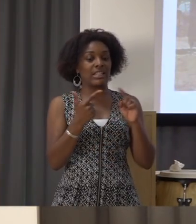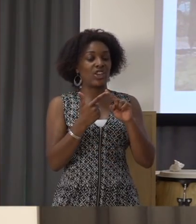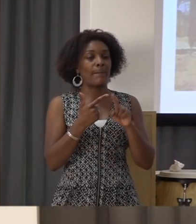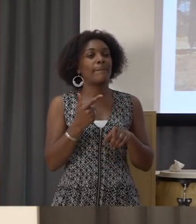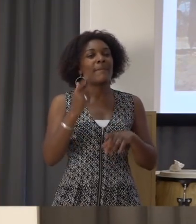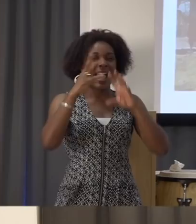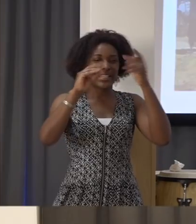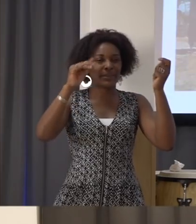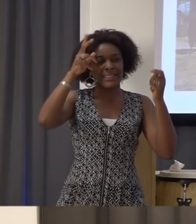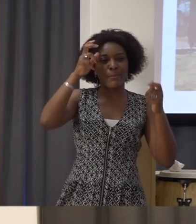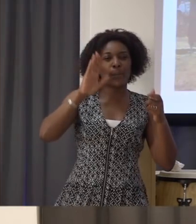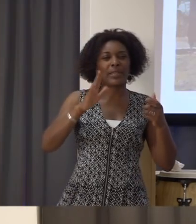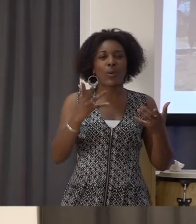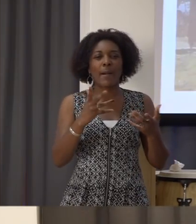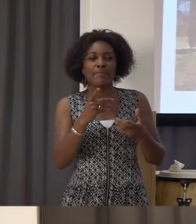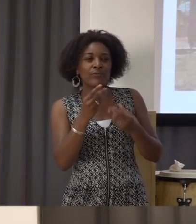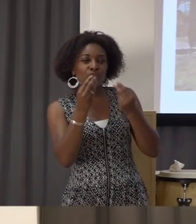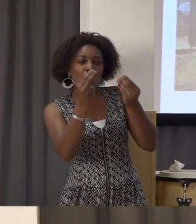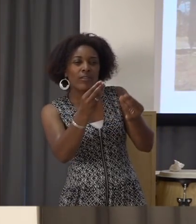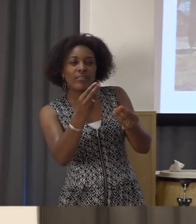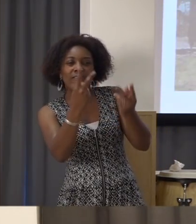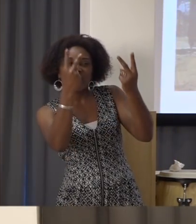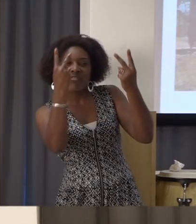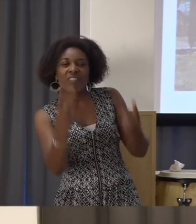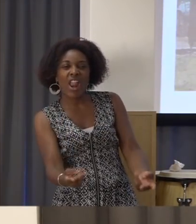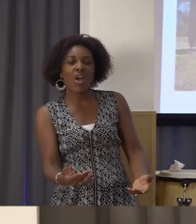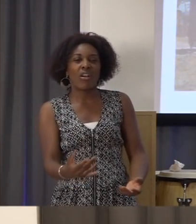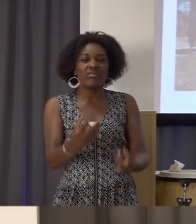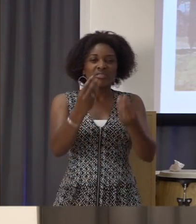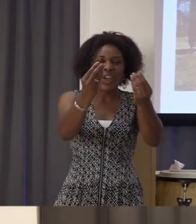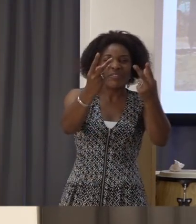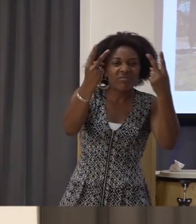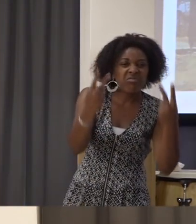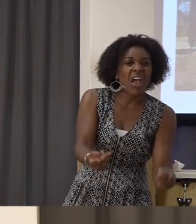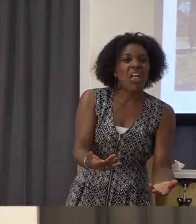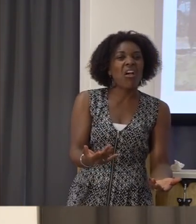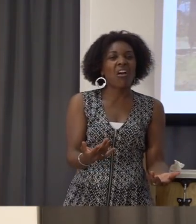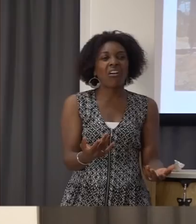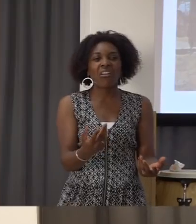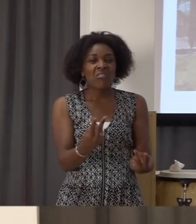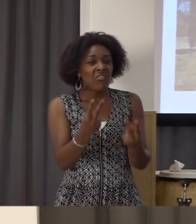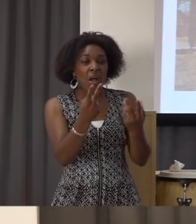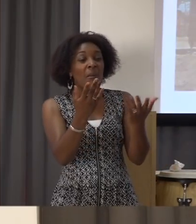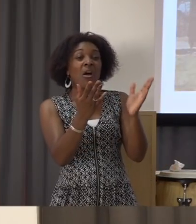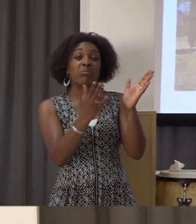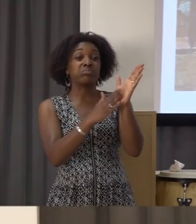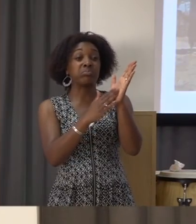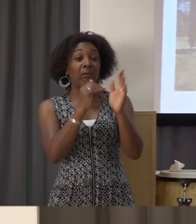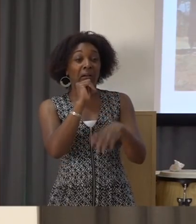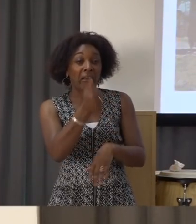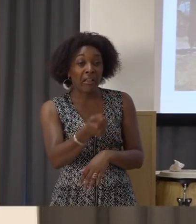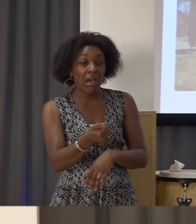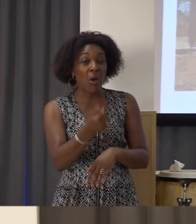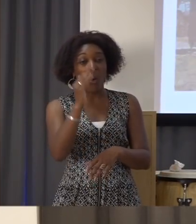Tu es dévalué, ton travail est dévalué, ta personnalité est dévaluée, tu n'as plus de dignité, tu n'as plus de